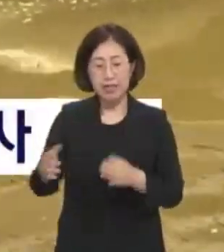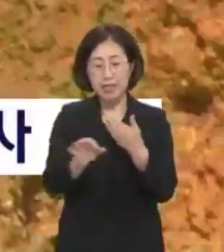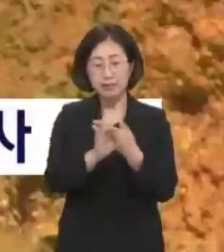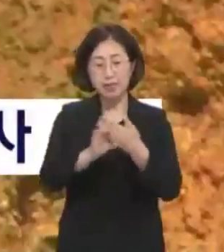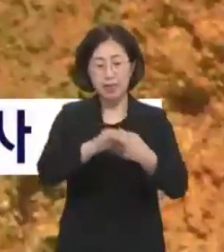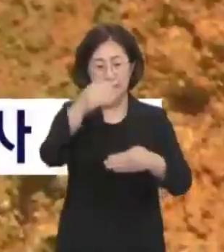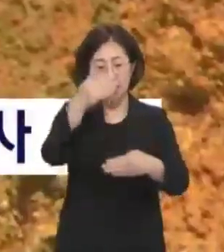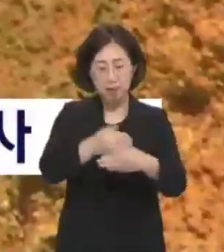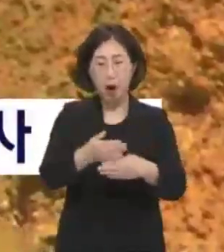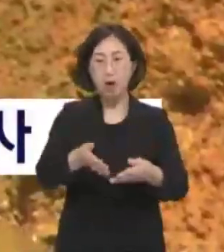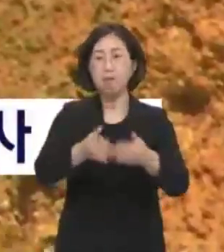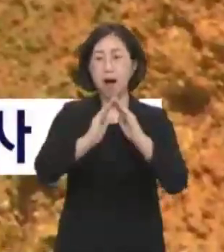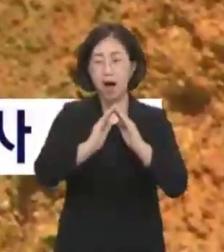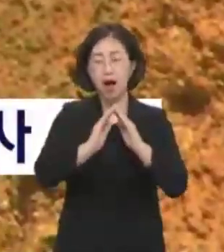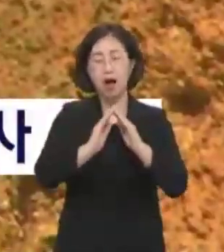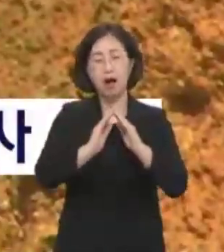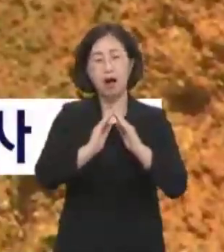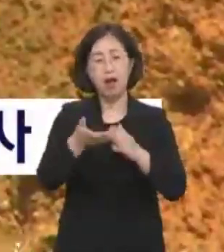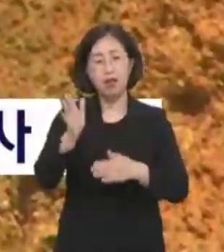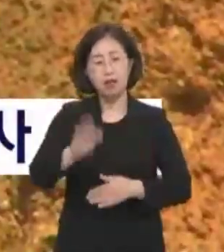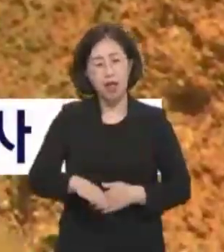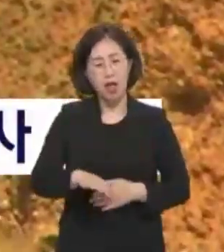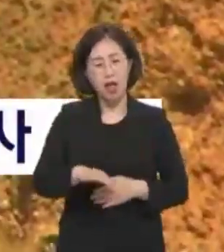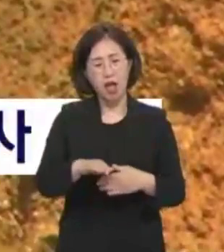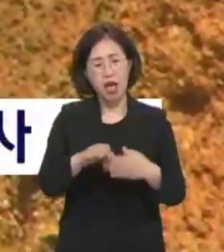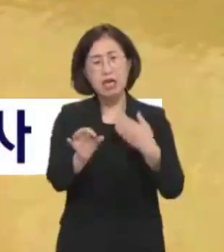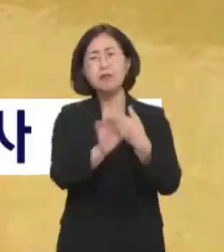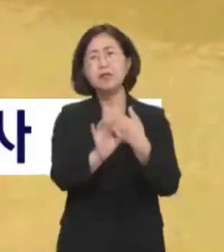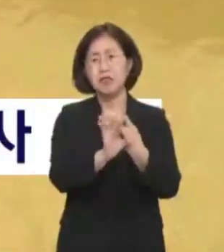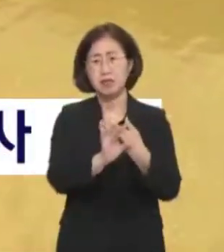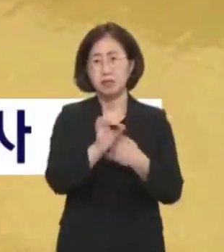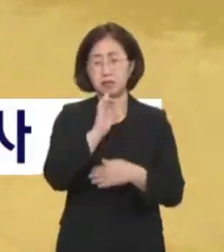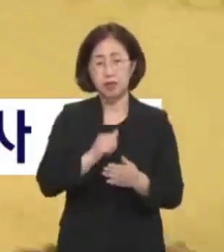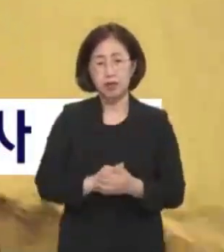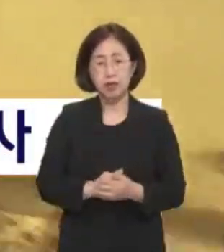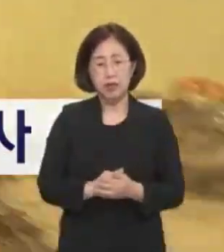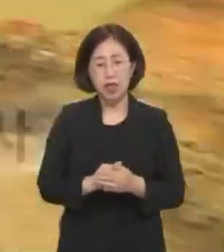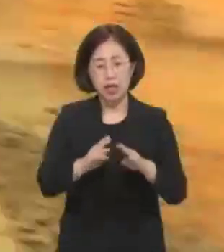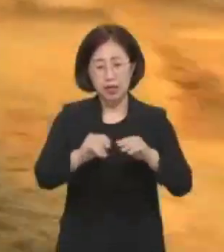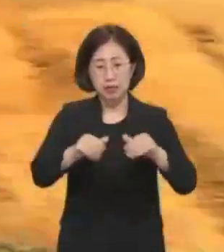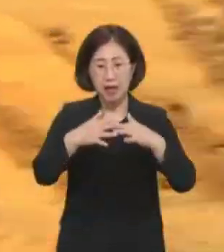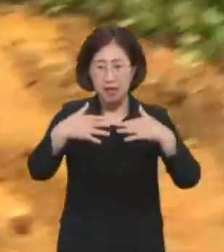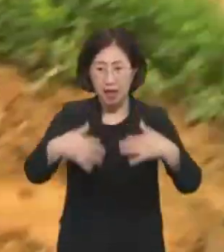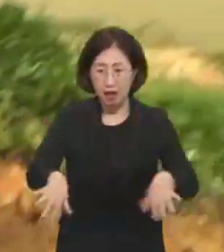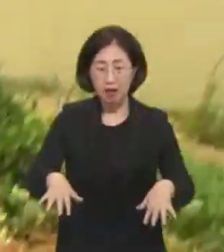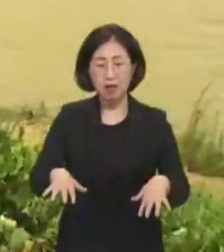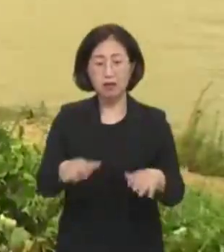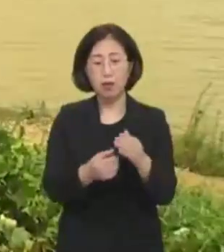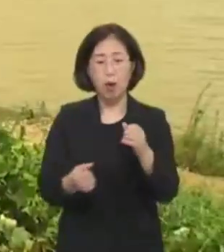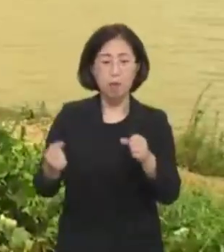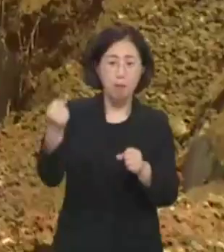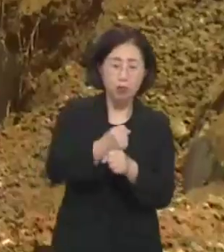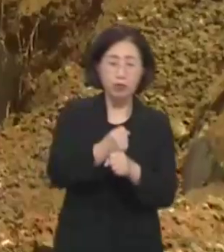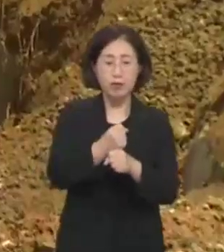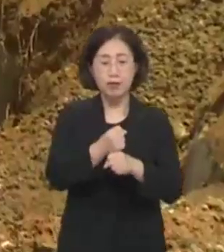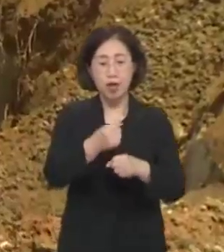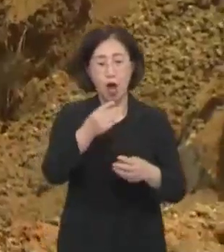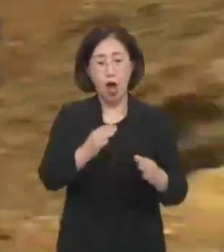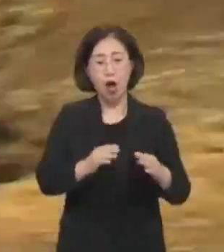급히 완료됐는데 말 그대로 응급 처방에 불과했습니다. 이미 지반이 약해져 있는 데다 복구된 제방이